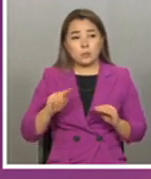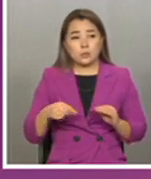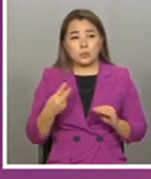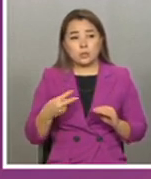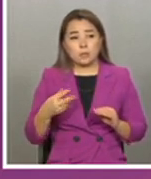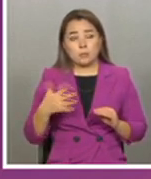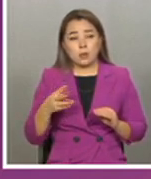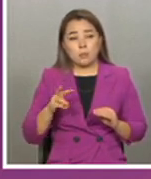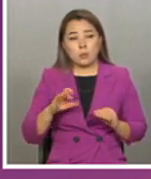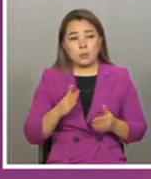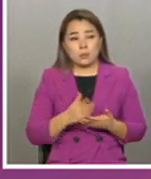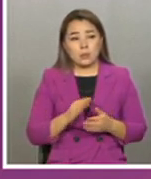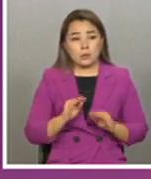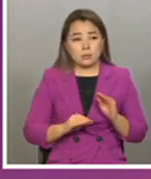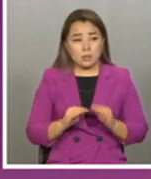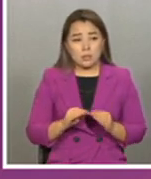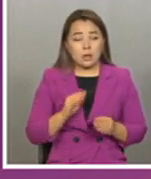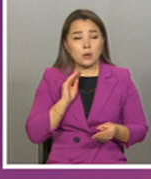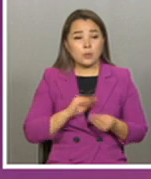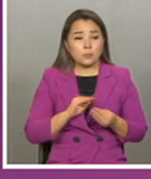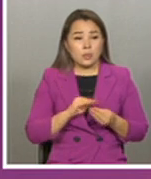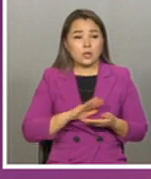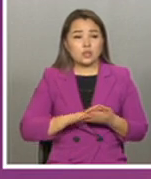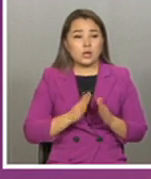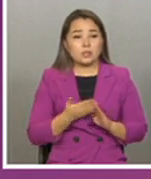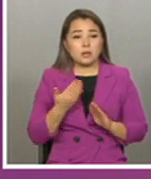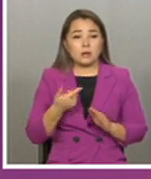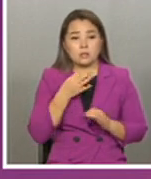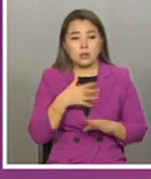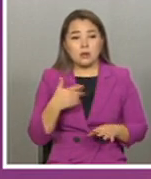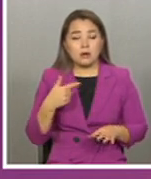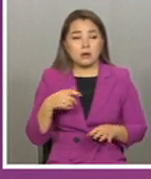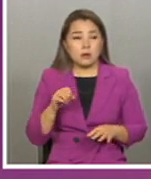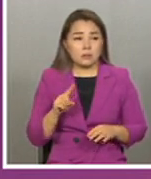0,125 мольді құрайды. Қалыпты жағдайдағы кезгелген газдың 1 молі